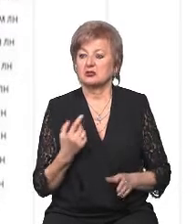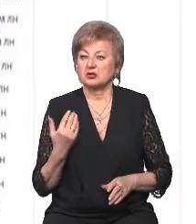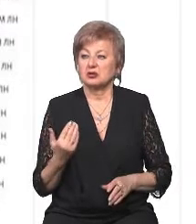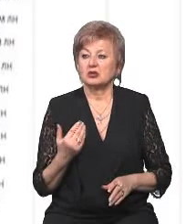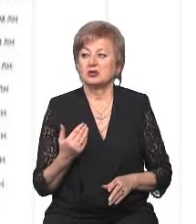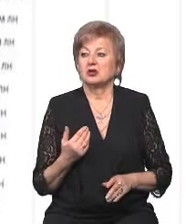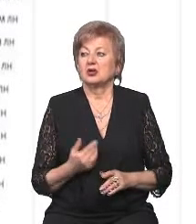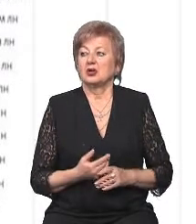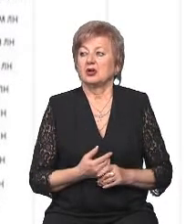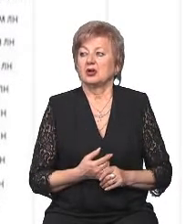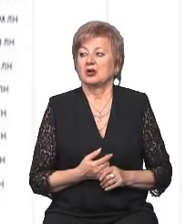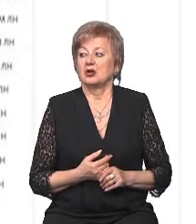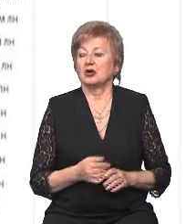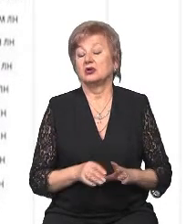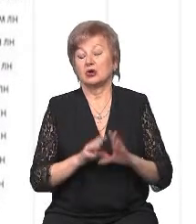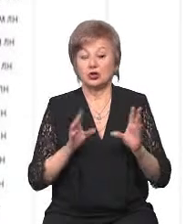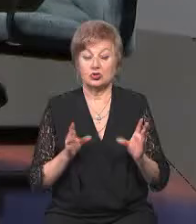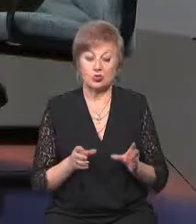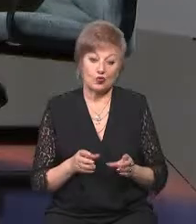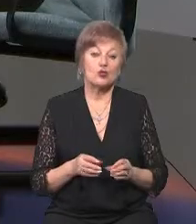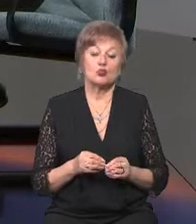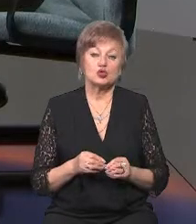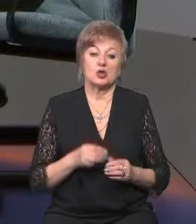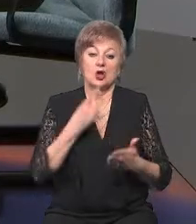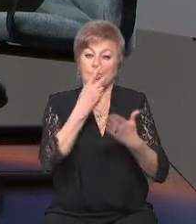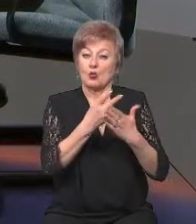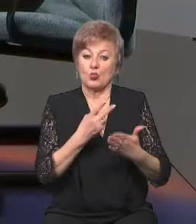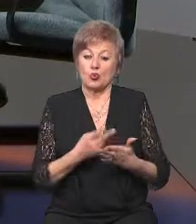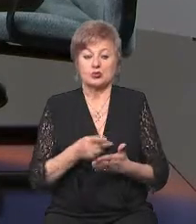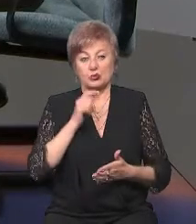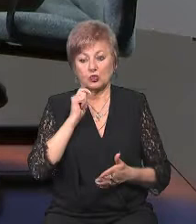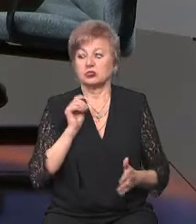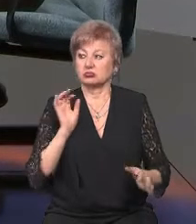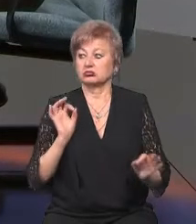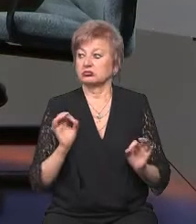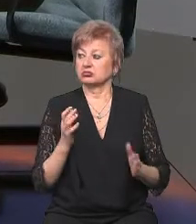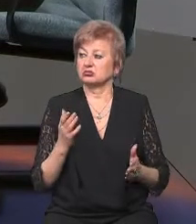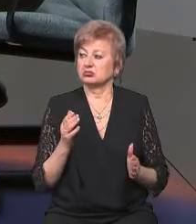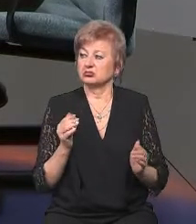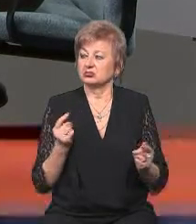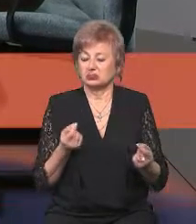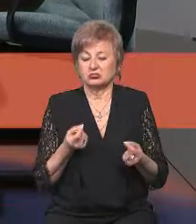таку вибірку. А в принципі, середні показники по країні це